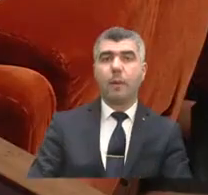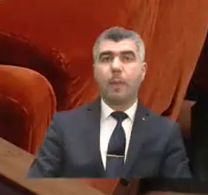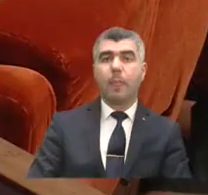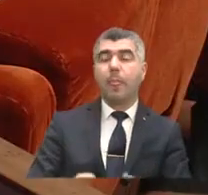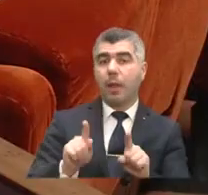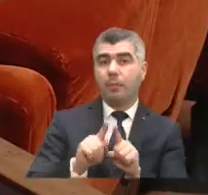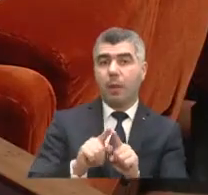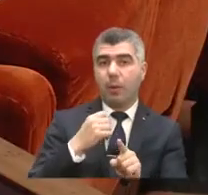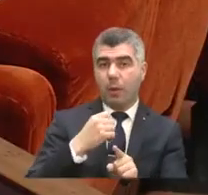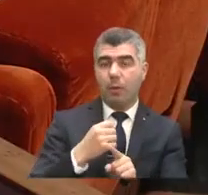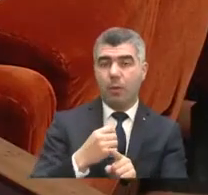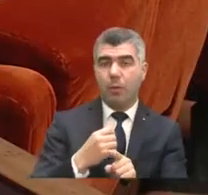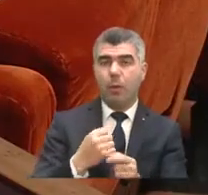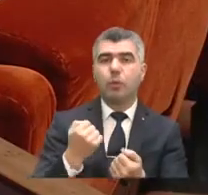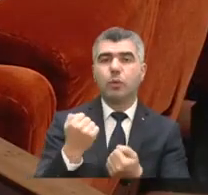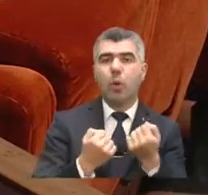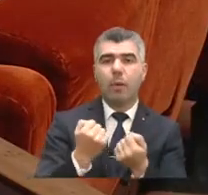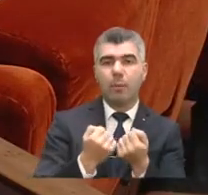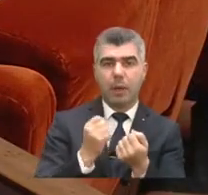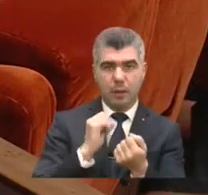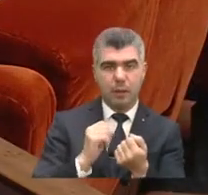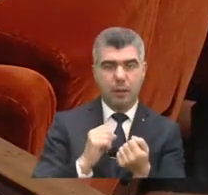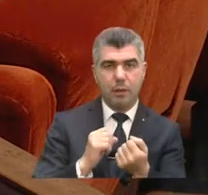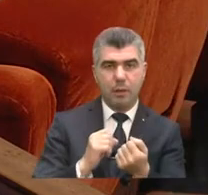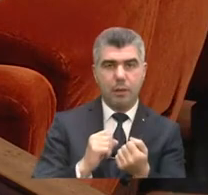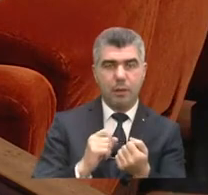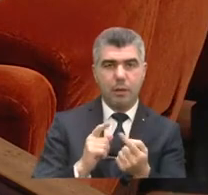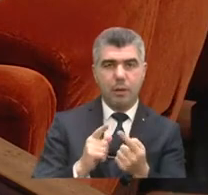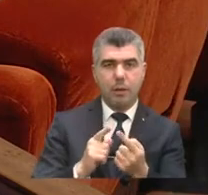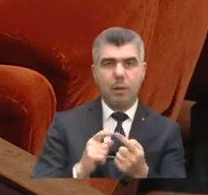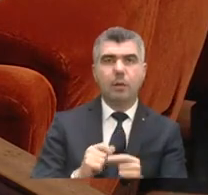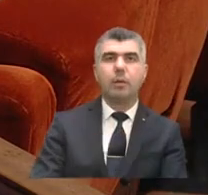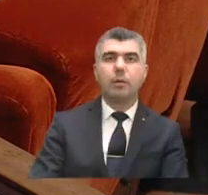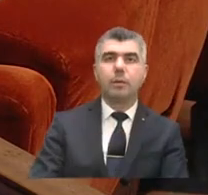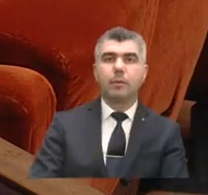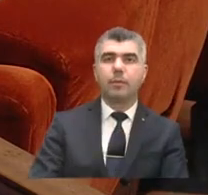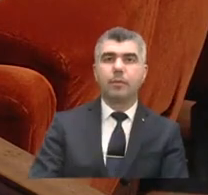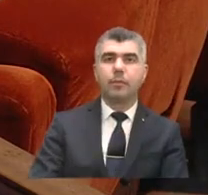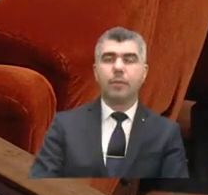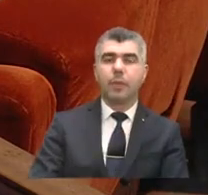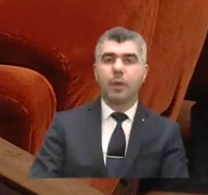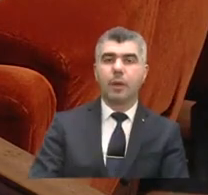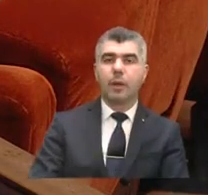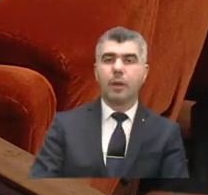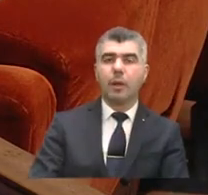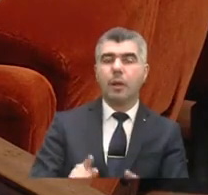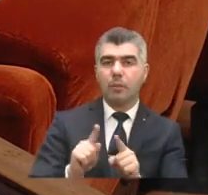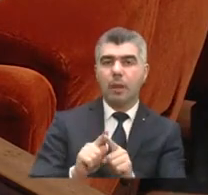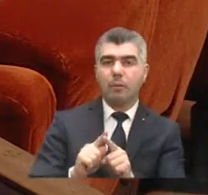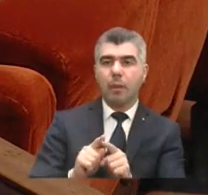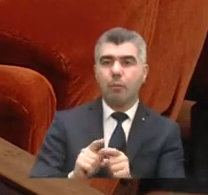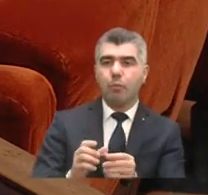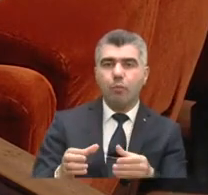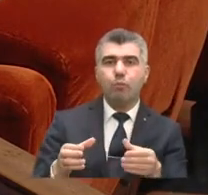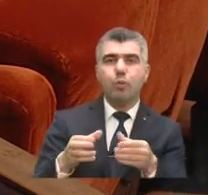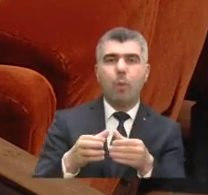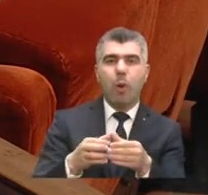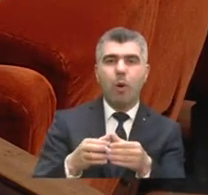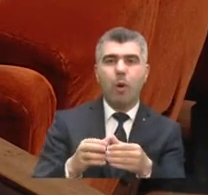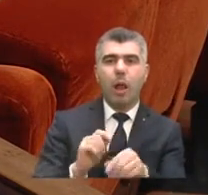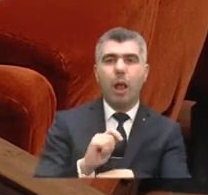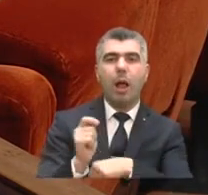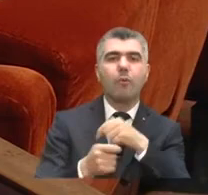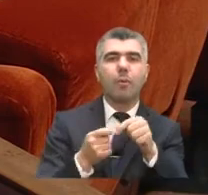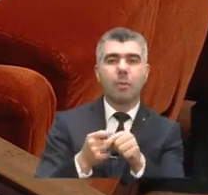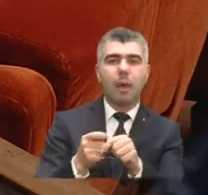تنستعملوه في يعني اللي منظم باش يعني ننظموا النقل الجماعي في المجالات